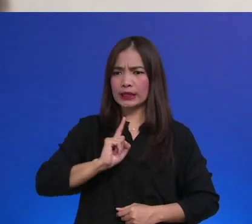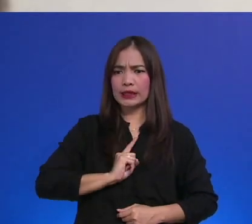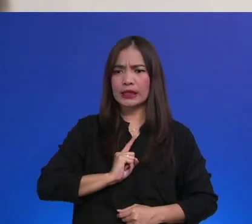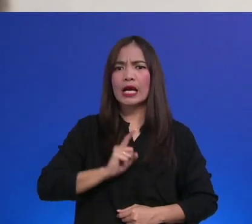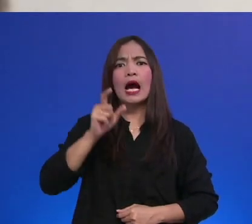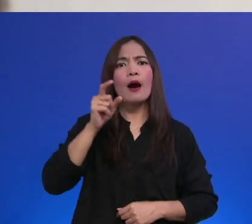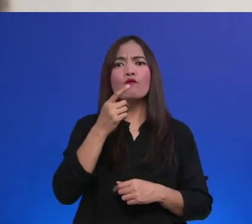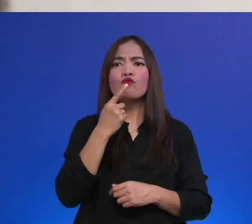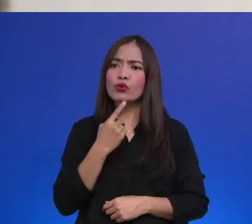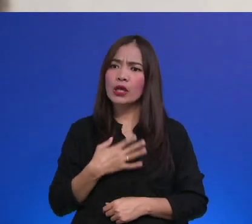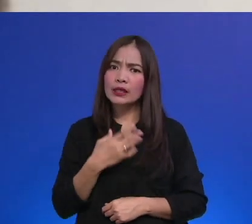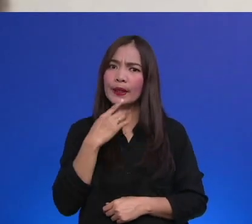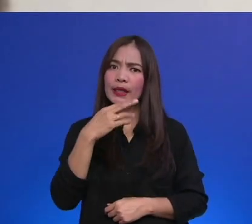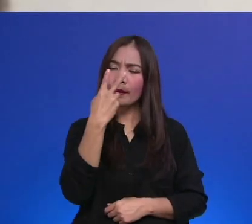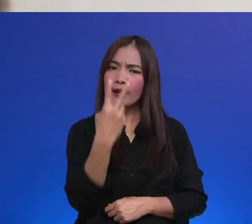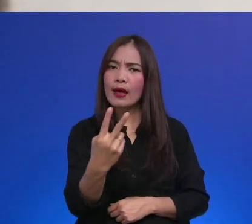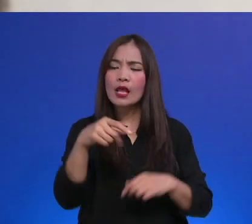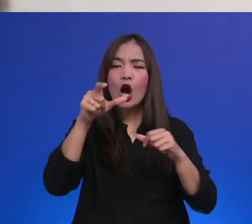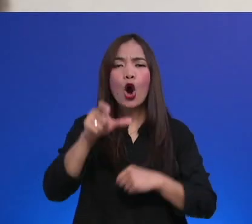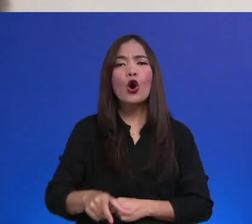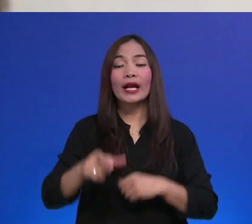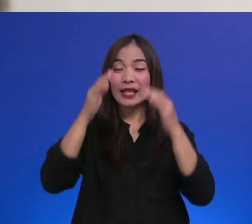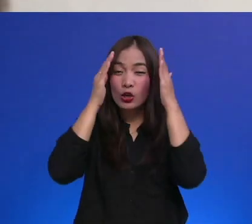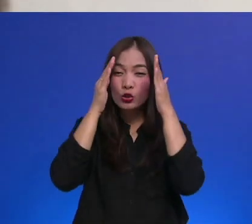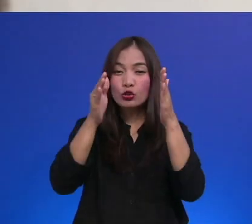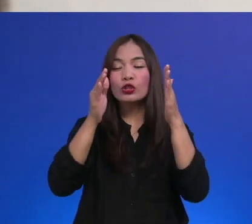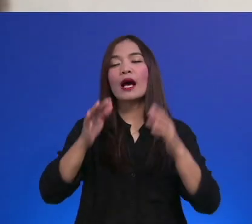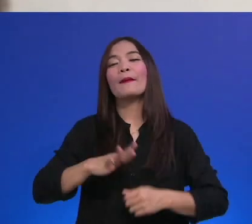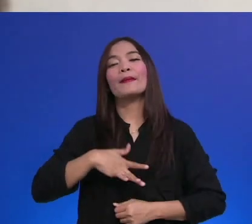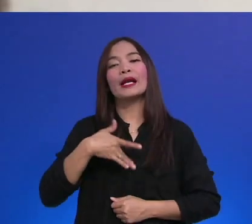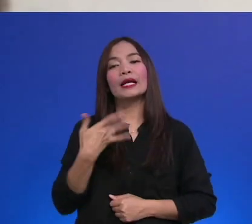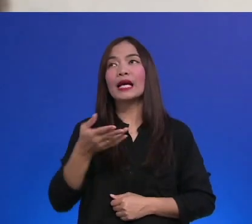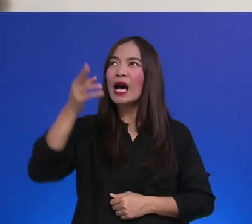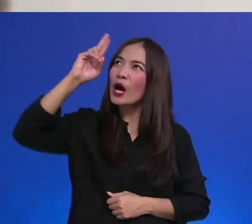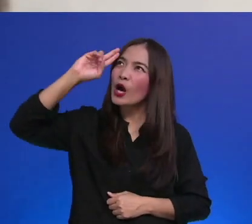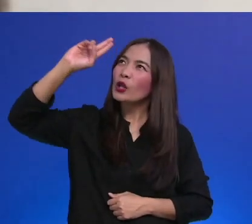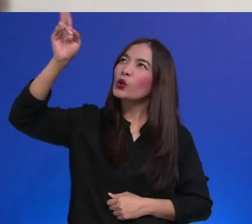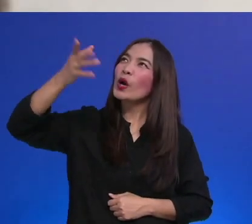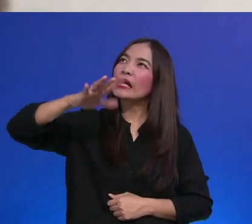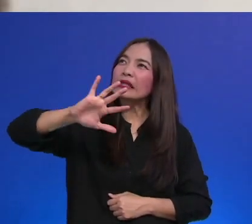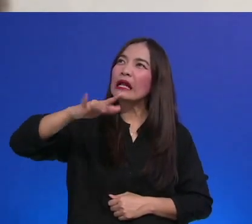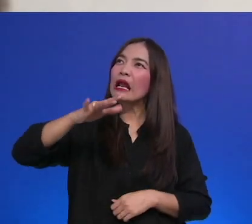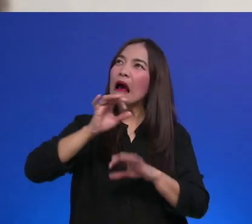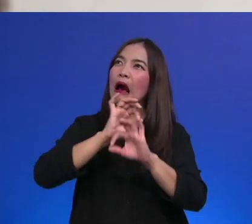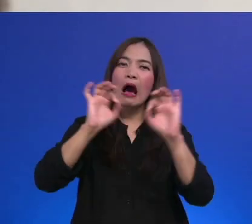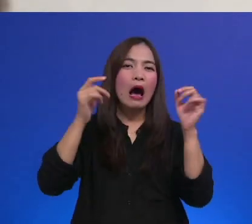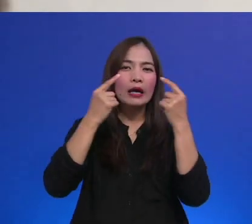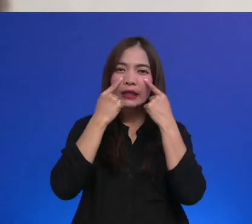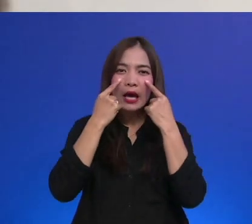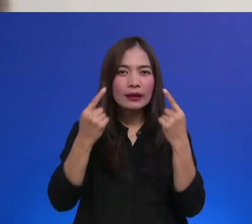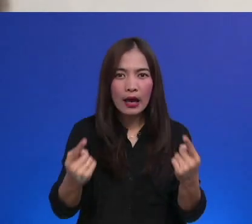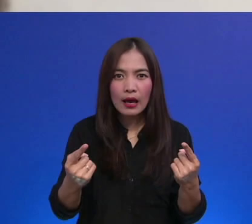tertentu yang merasa Tuhan seakan-akan tidak ada